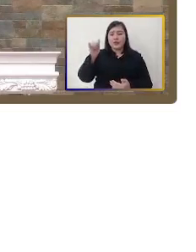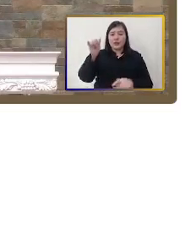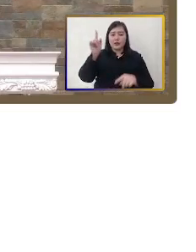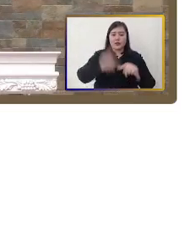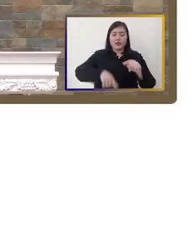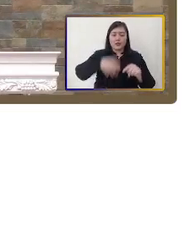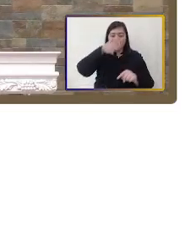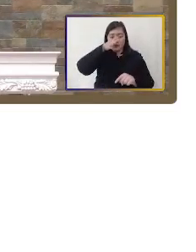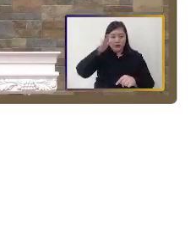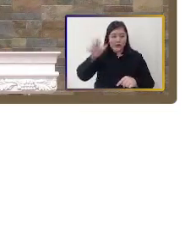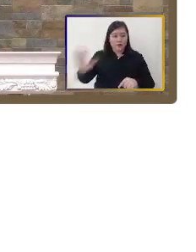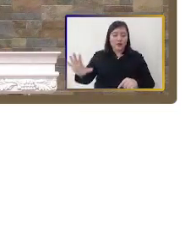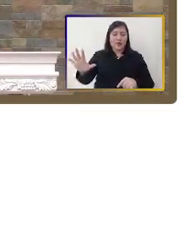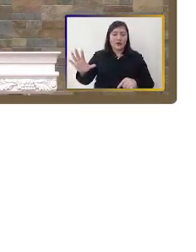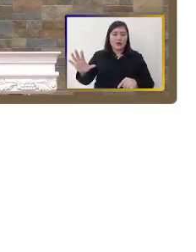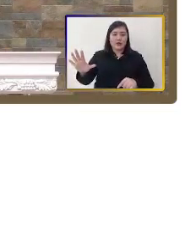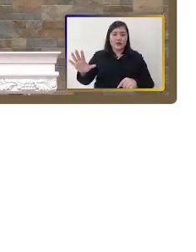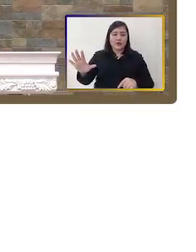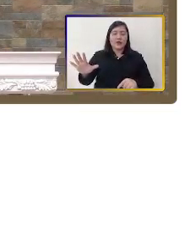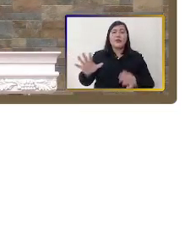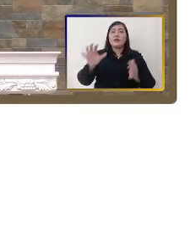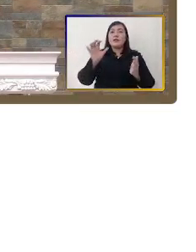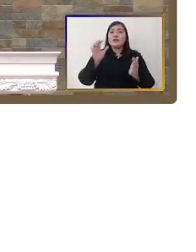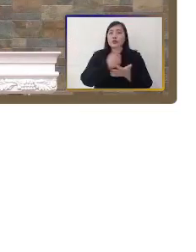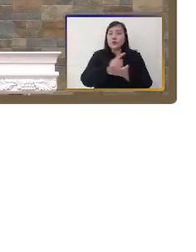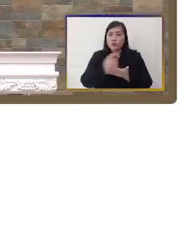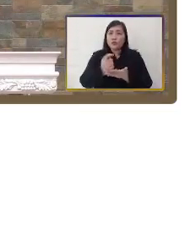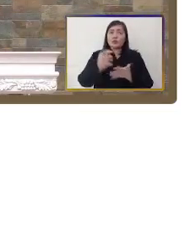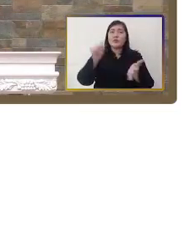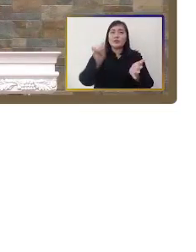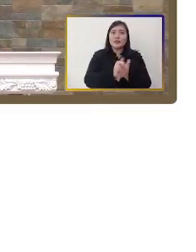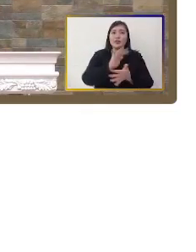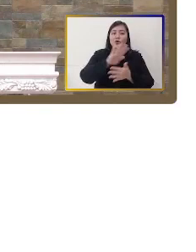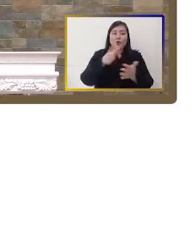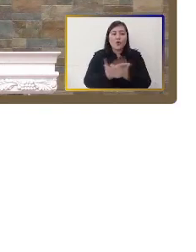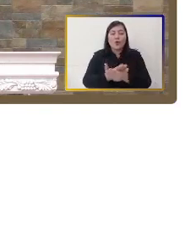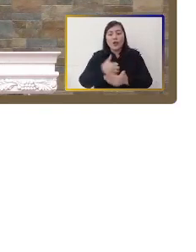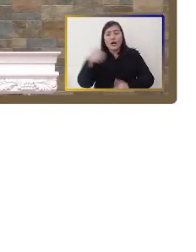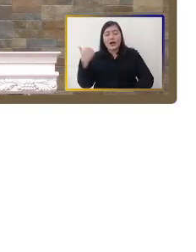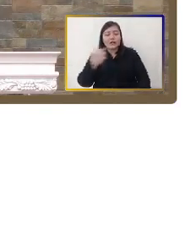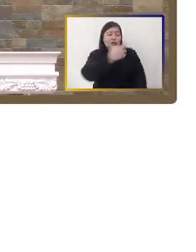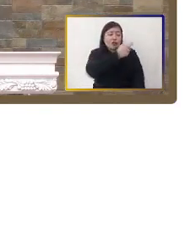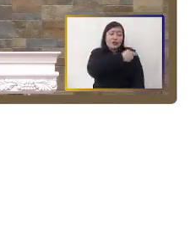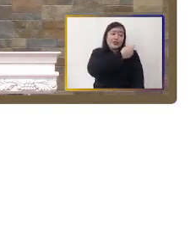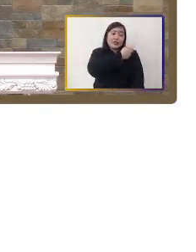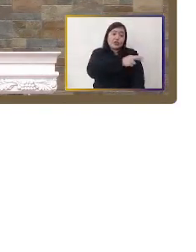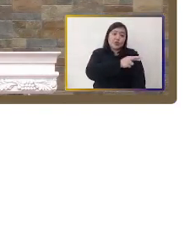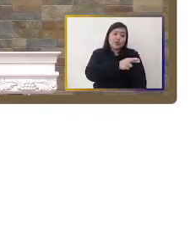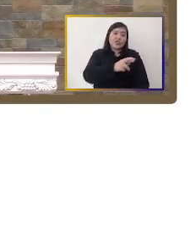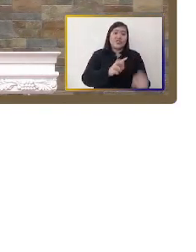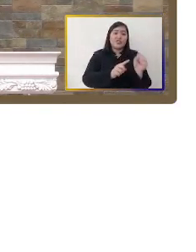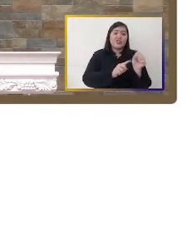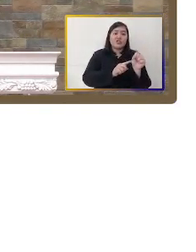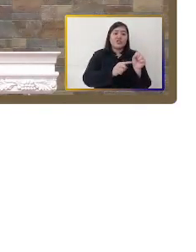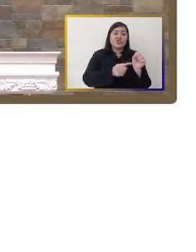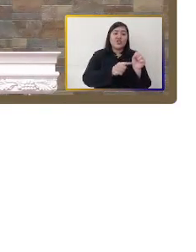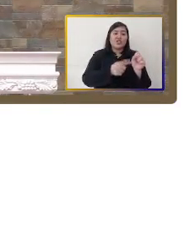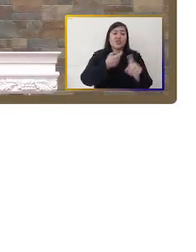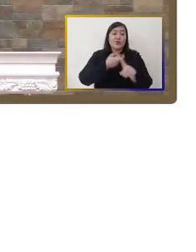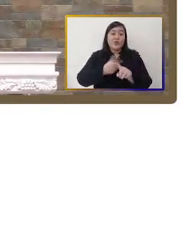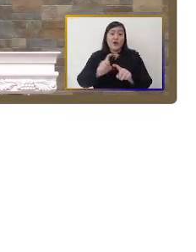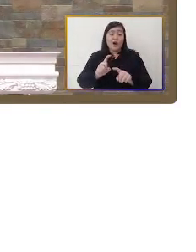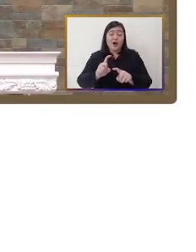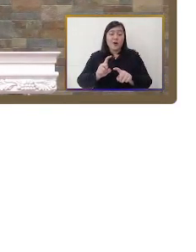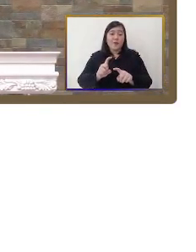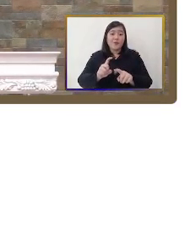groups ngayon, makikita rin po natin dyan sa outline church history, na lahat sila ay sumanga lamang sa Church of Rome. Na